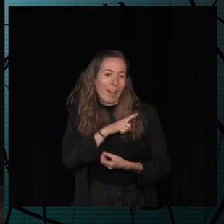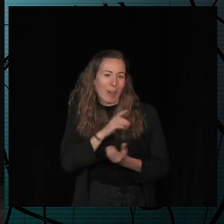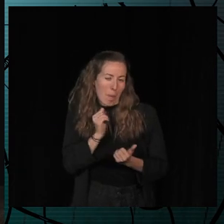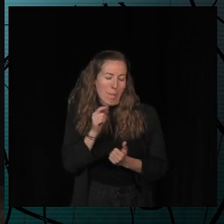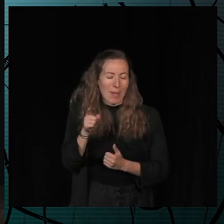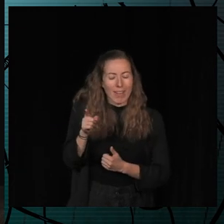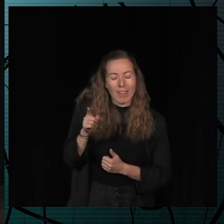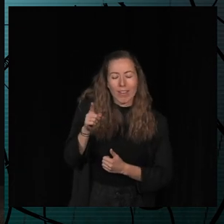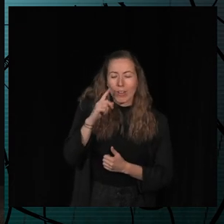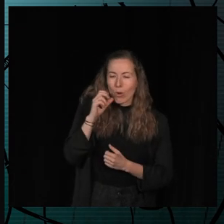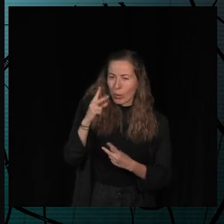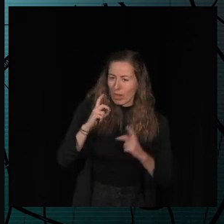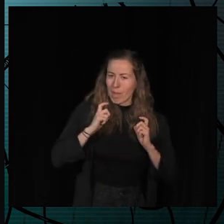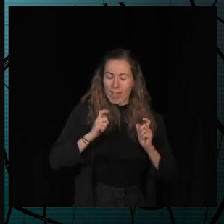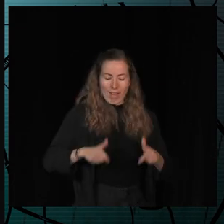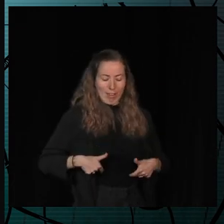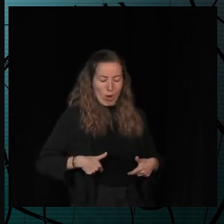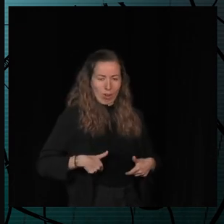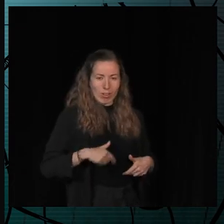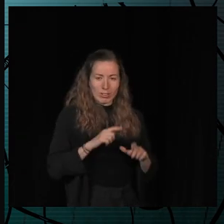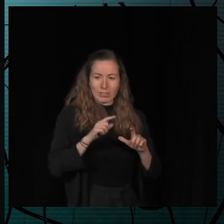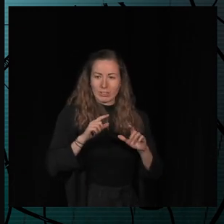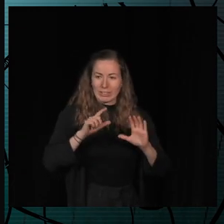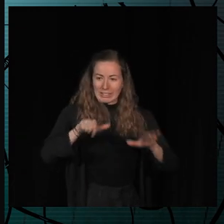que pourquoi l'école s'est passé cette